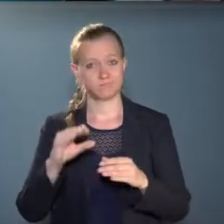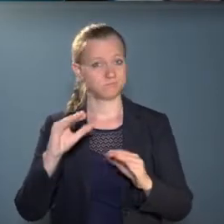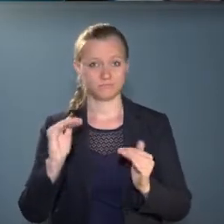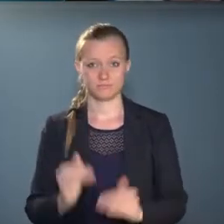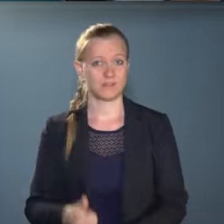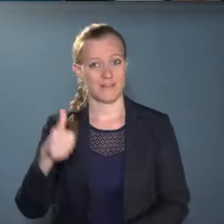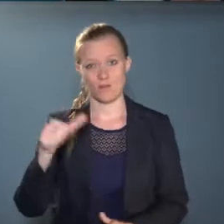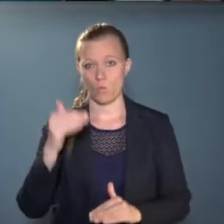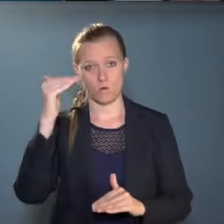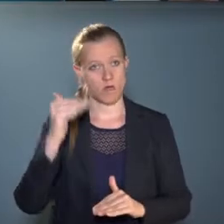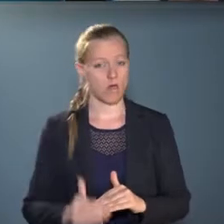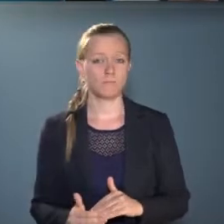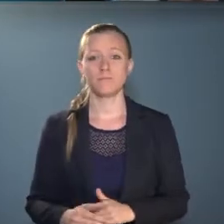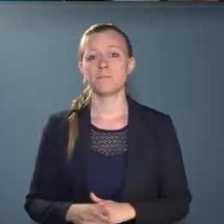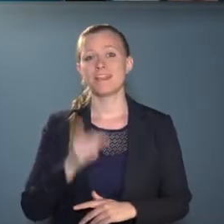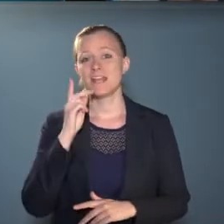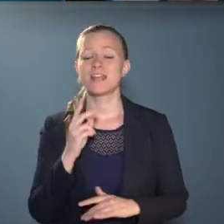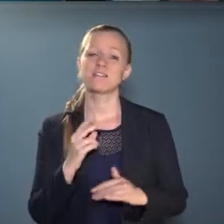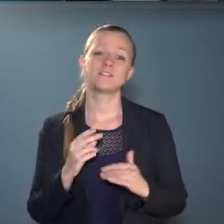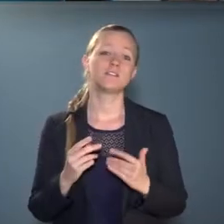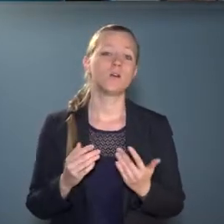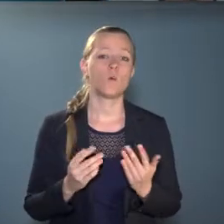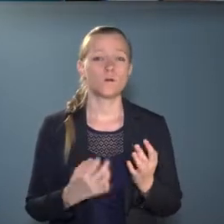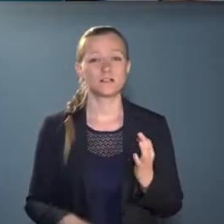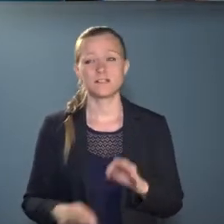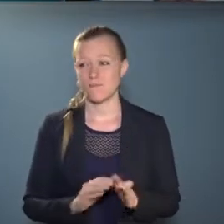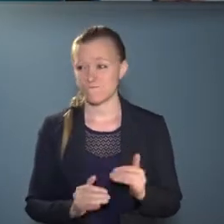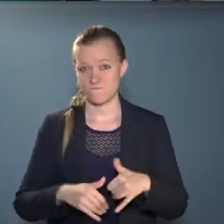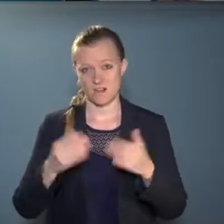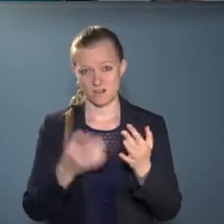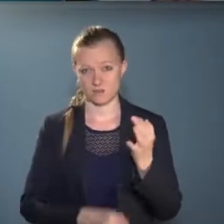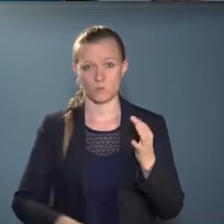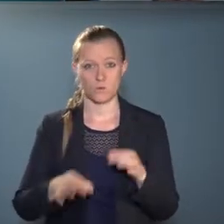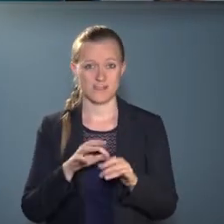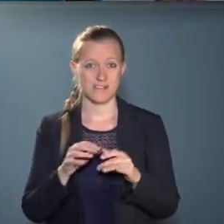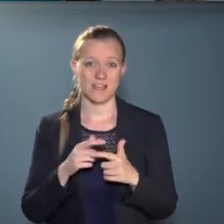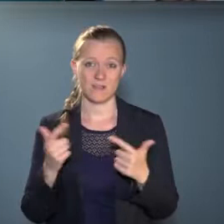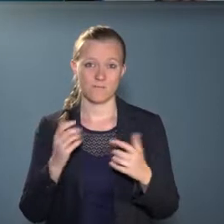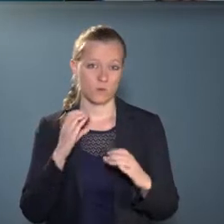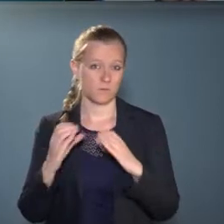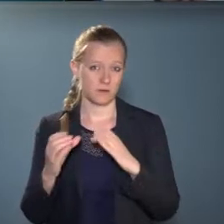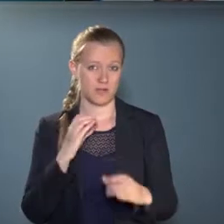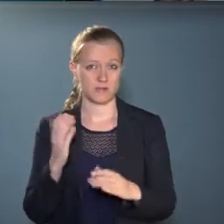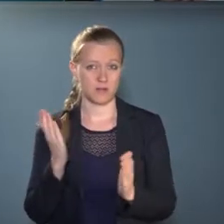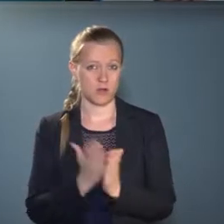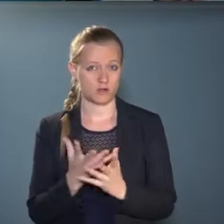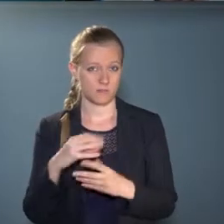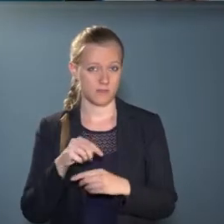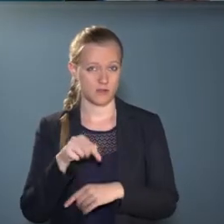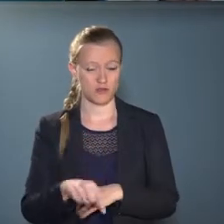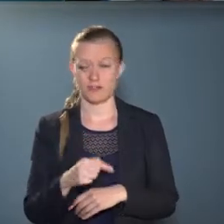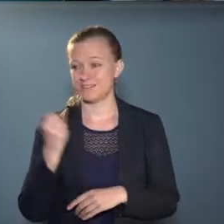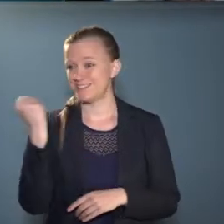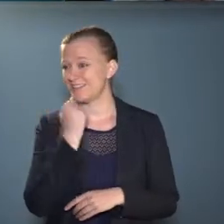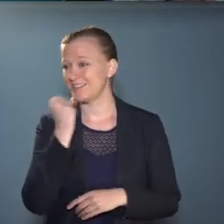hogy Észtországot, ami egyébként egy fejlett országnak számít az infokommunikációs technológiák alkalmazásában, a